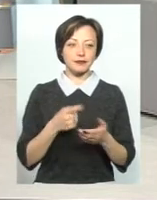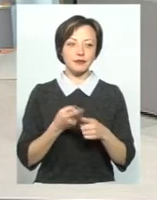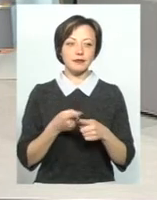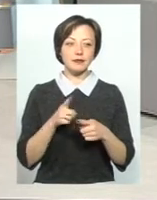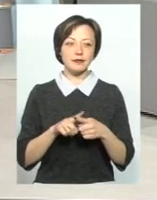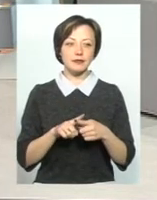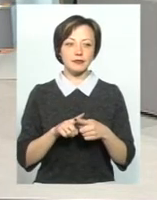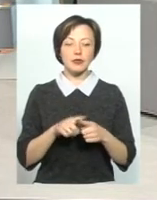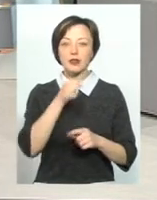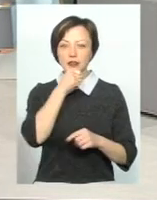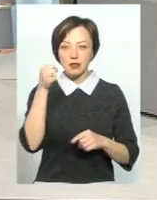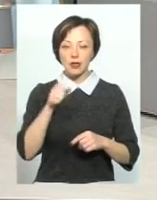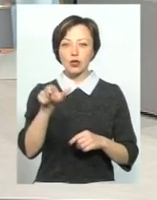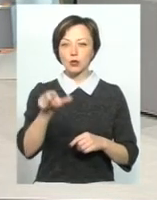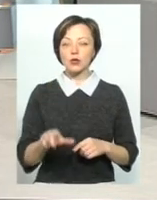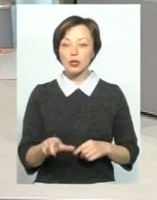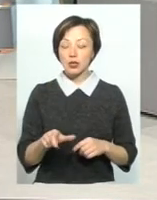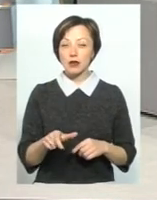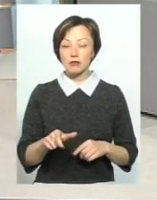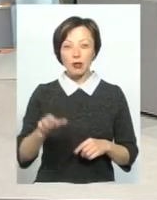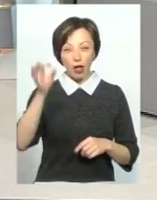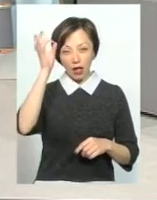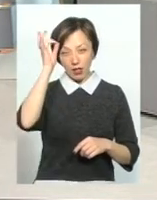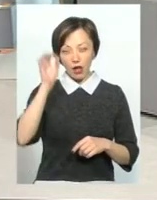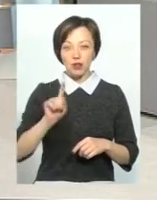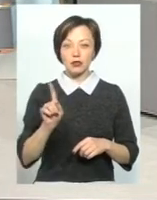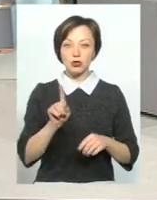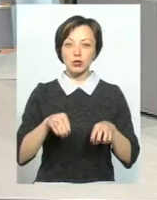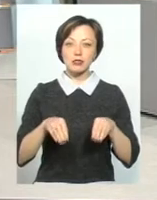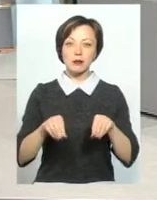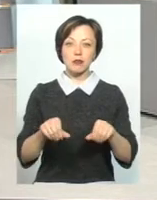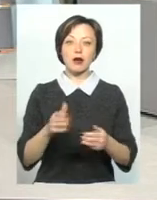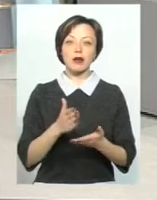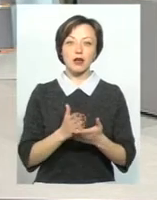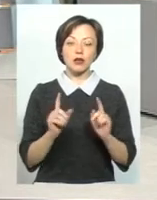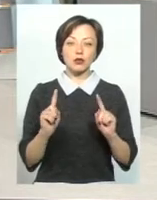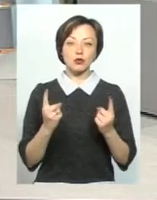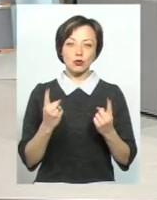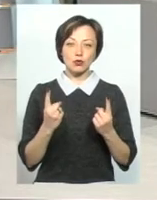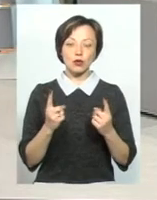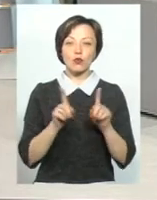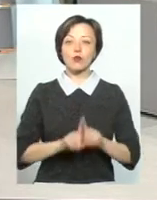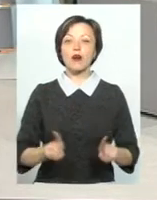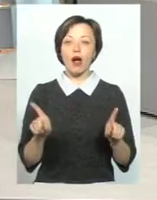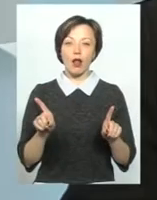похила людина нагадала, що земля є дуже